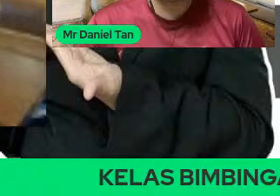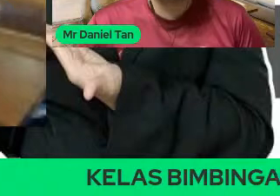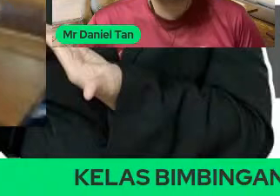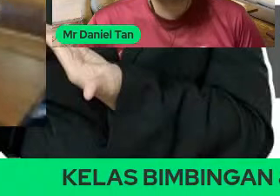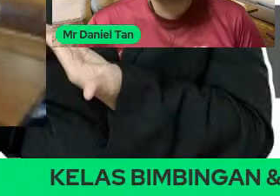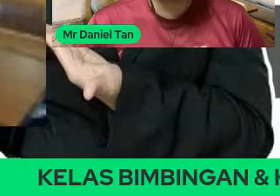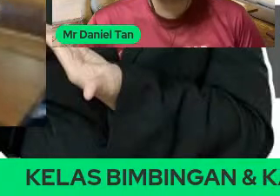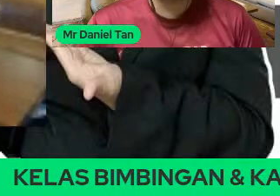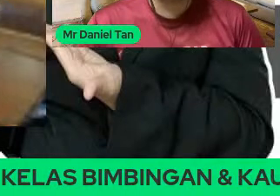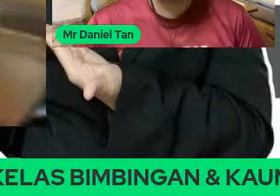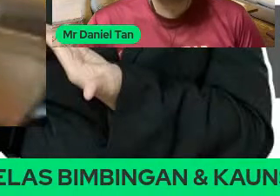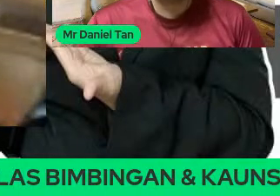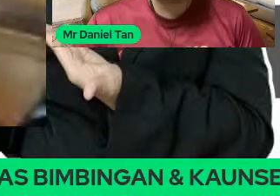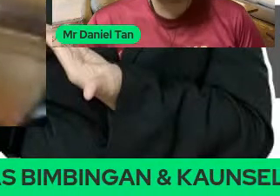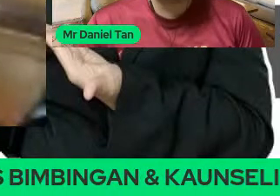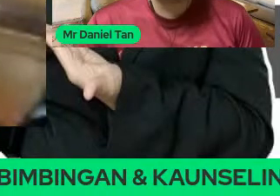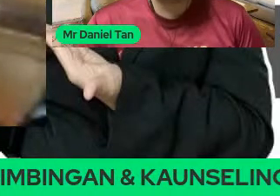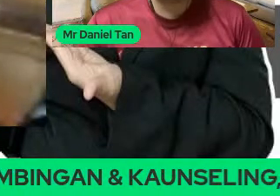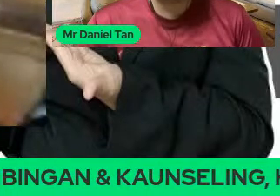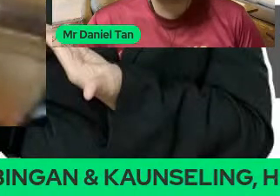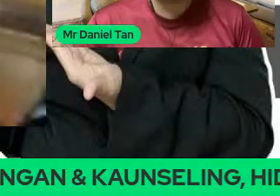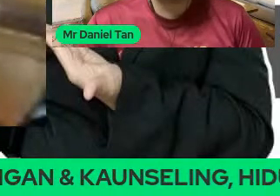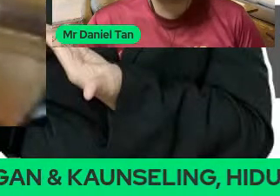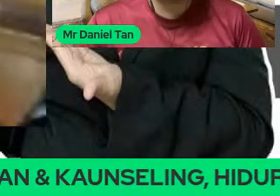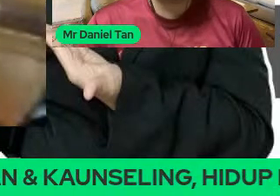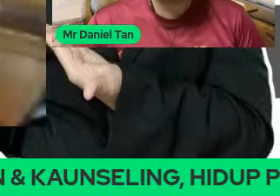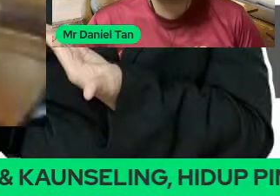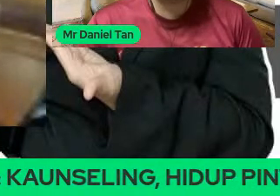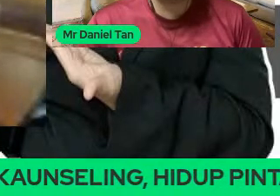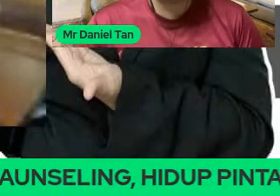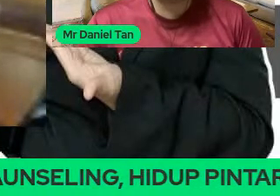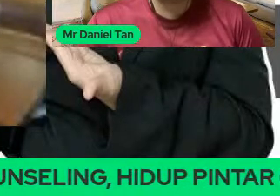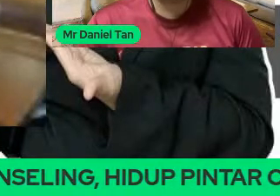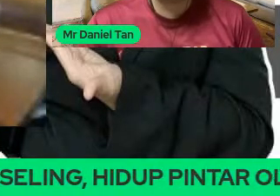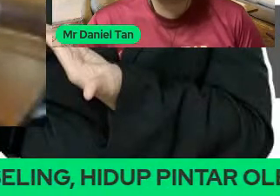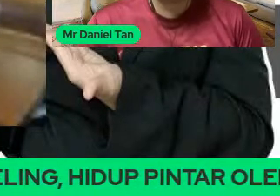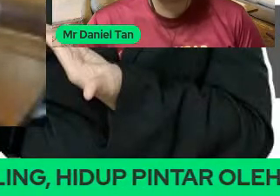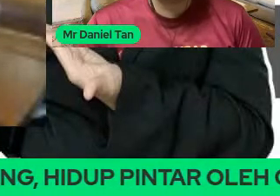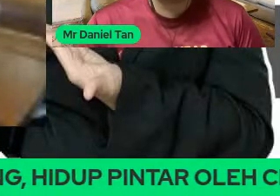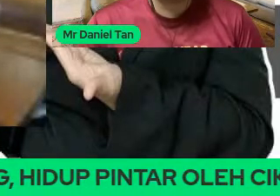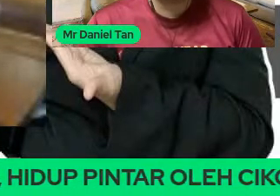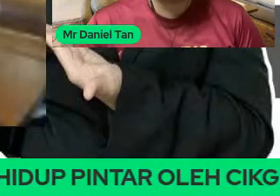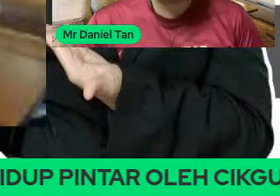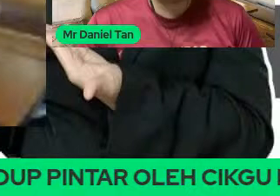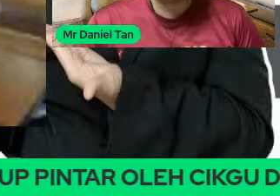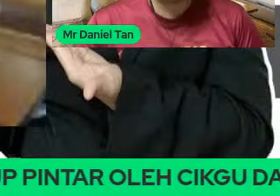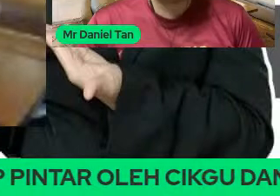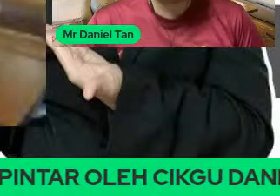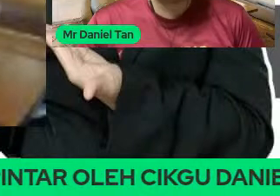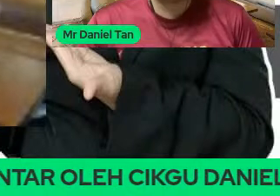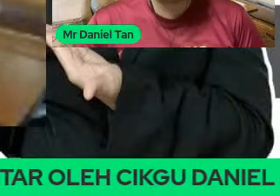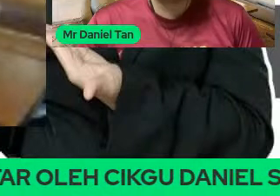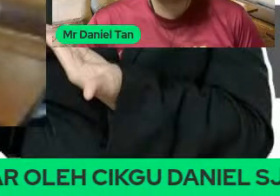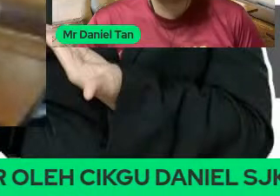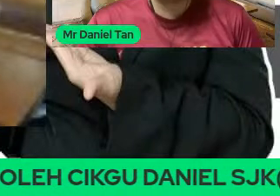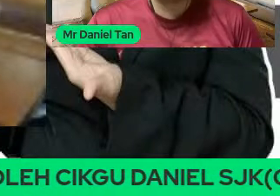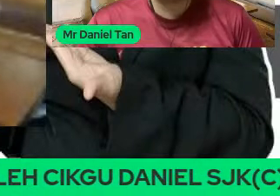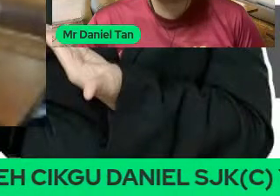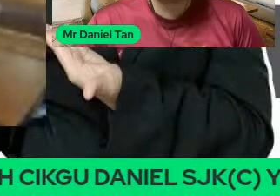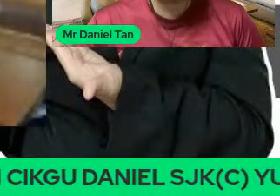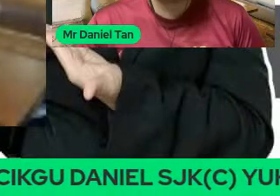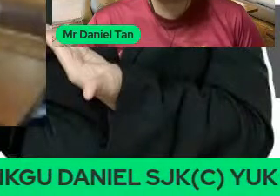ide mohon murid-murid bertindak segera untuk memohon email tersebut untuk kelas-kelas